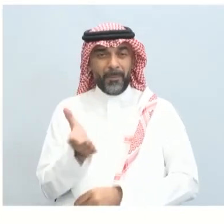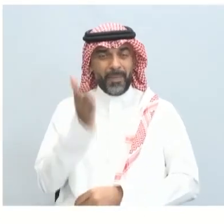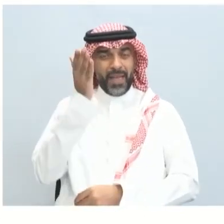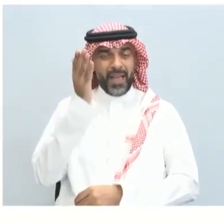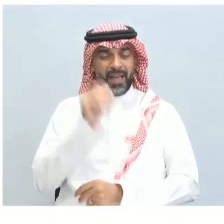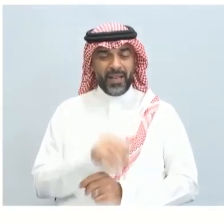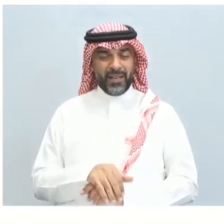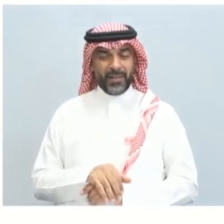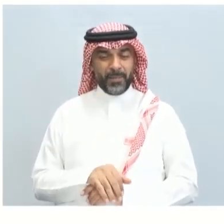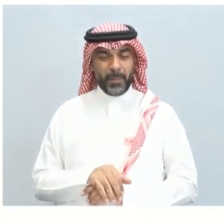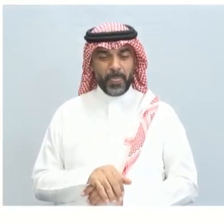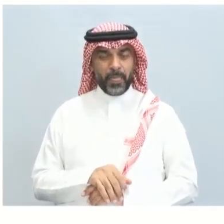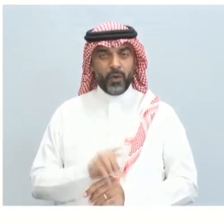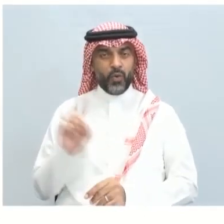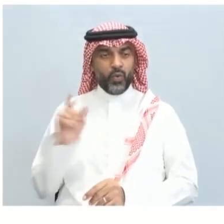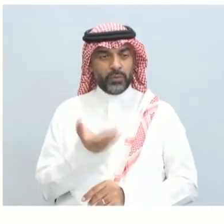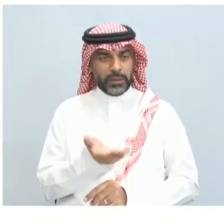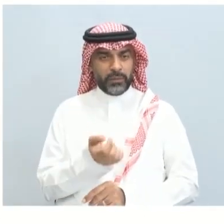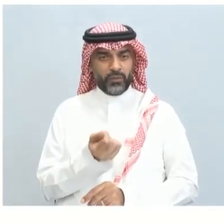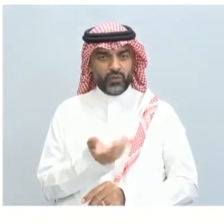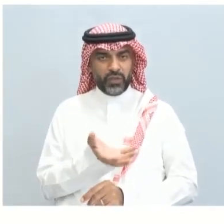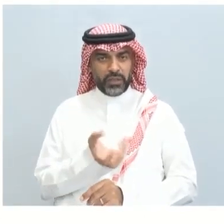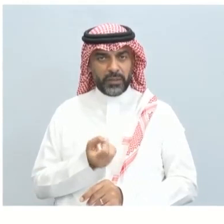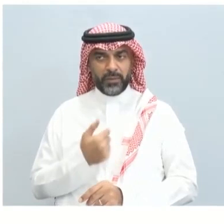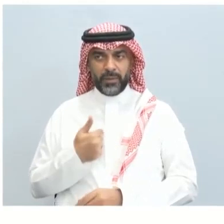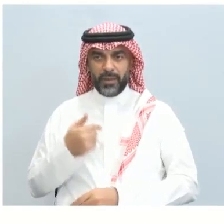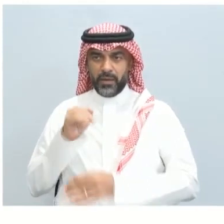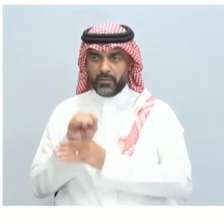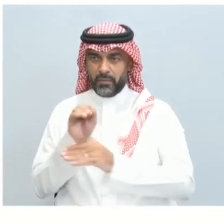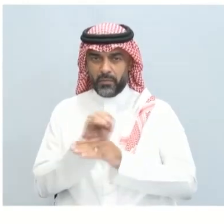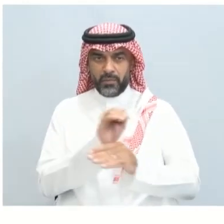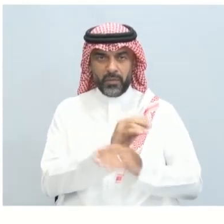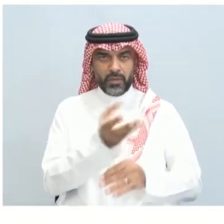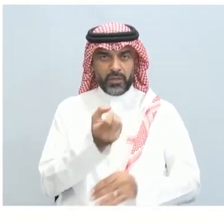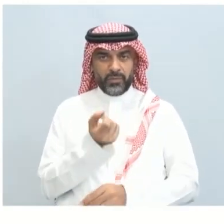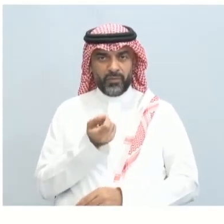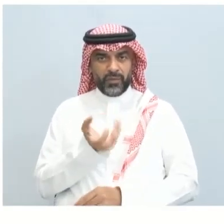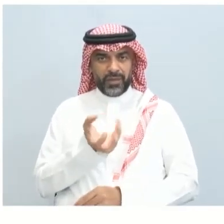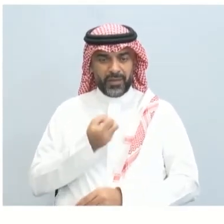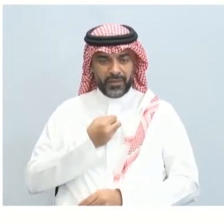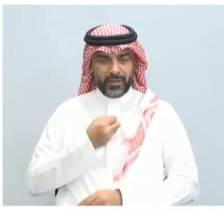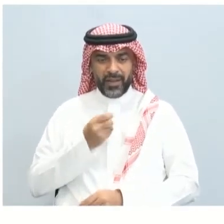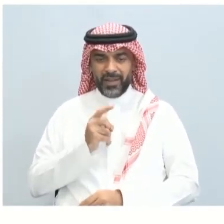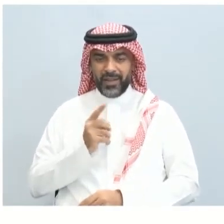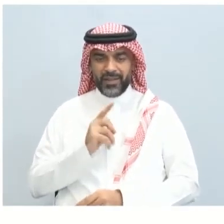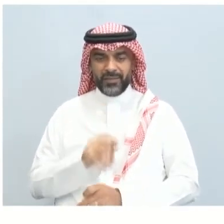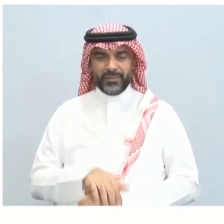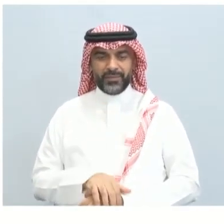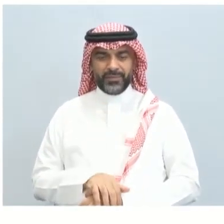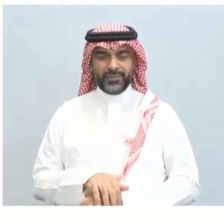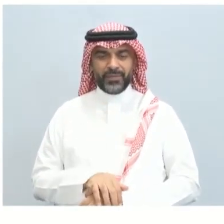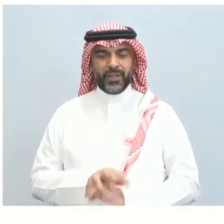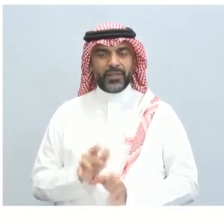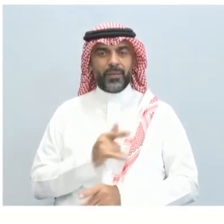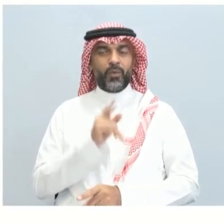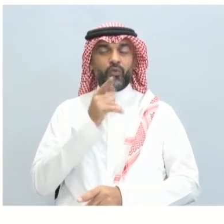نقطه مهمه لا يطلبون على دعوتهم اجرا لماذا لانهم يطلبون الاجر